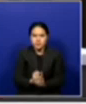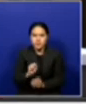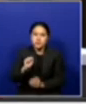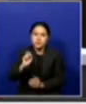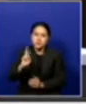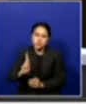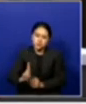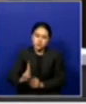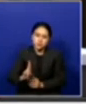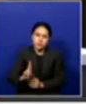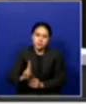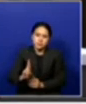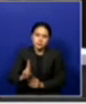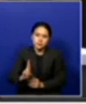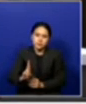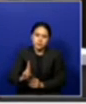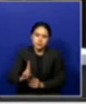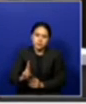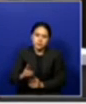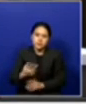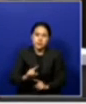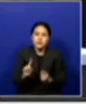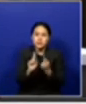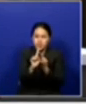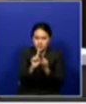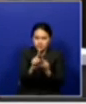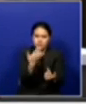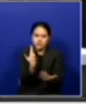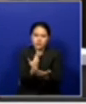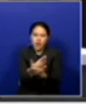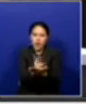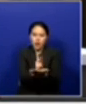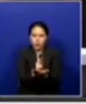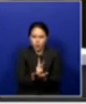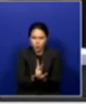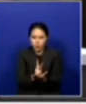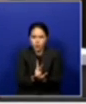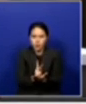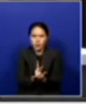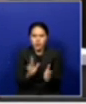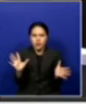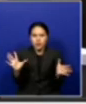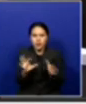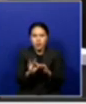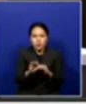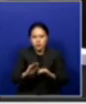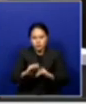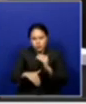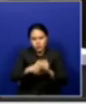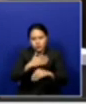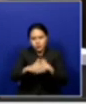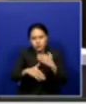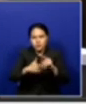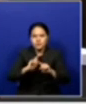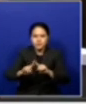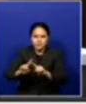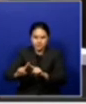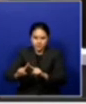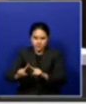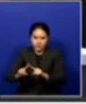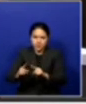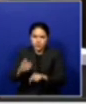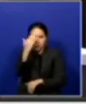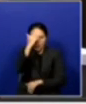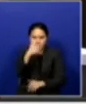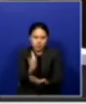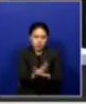เผื่อระบาดอีก16เดือนน่ะ1ครับเรามีเงินกู้ฟื้นฟูให้ท่านทำไมต้องตั้งอันนี้รอไว้